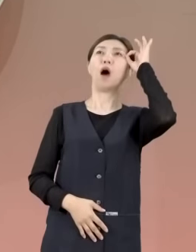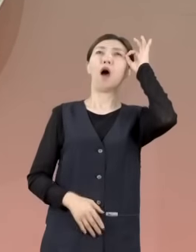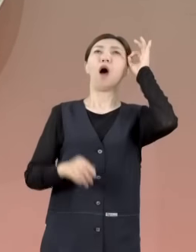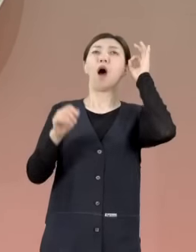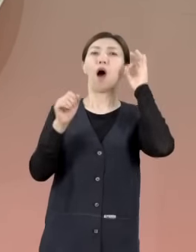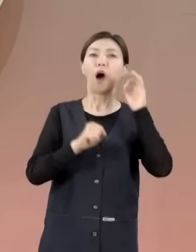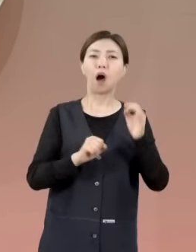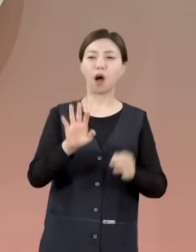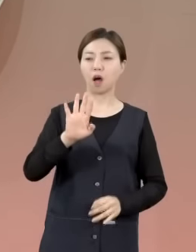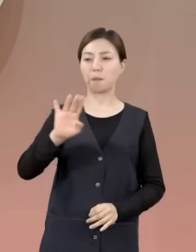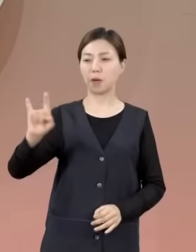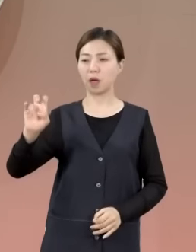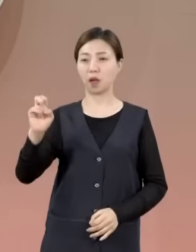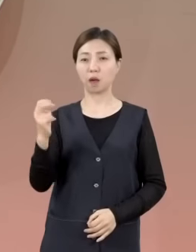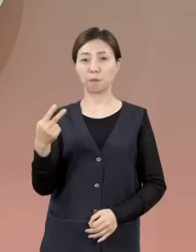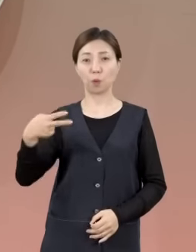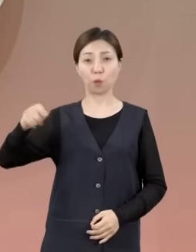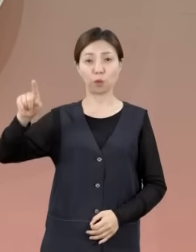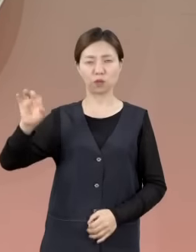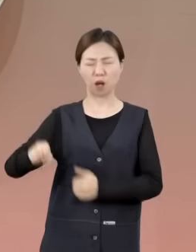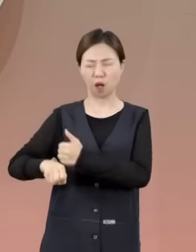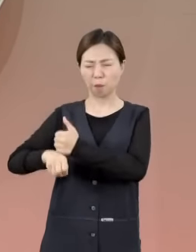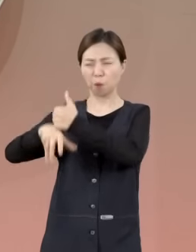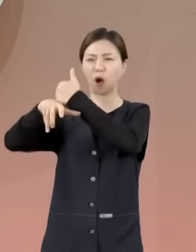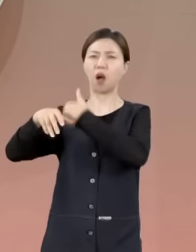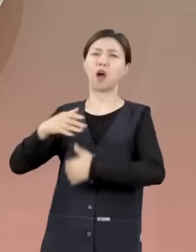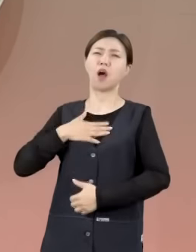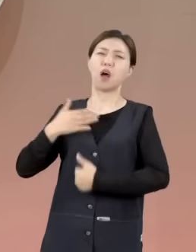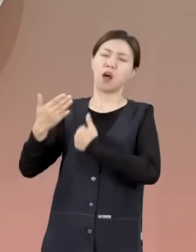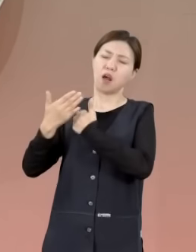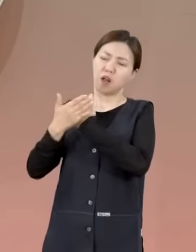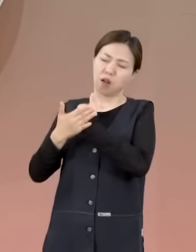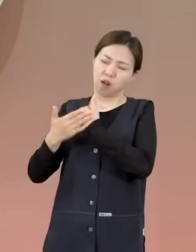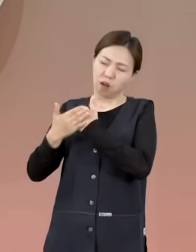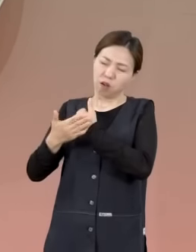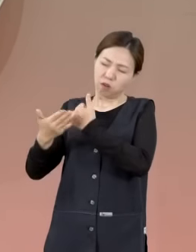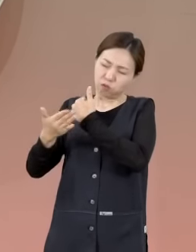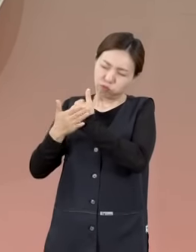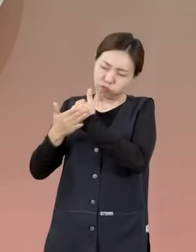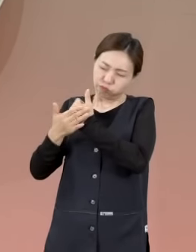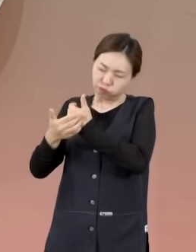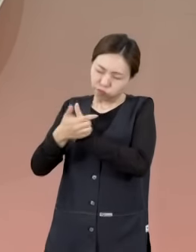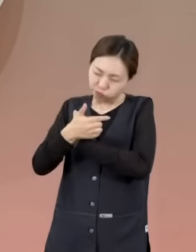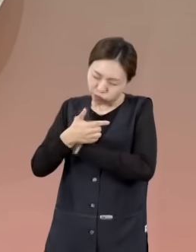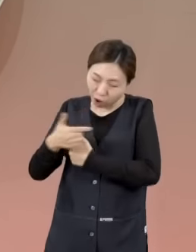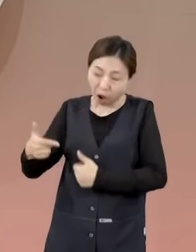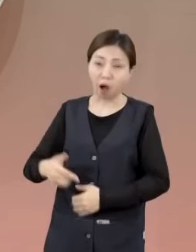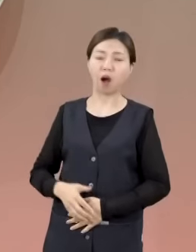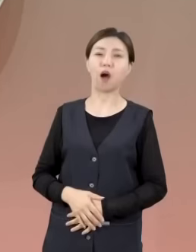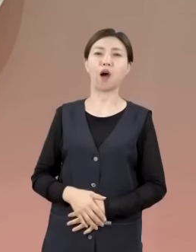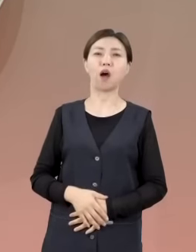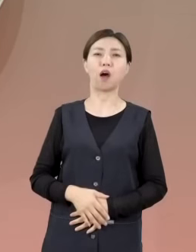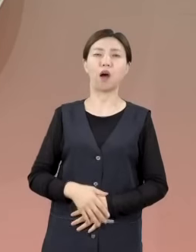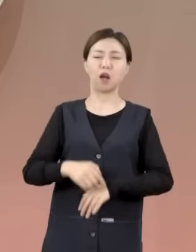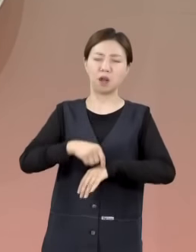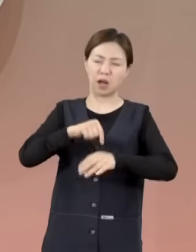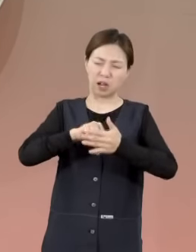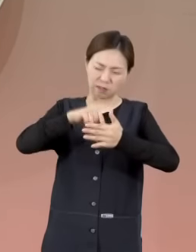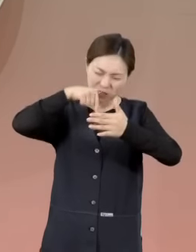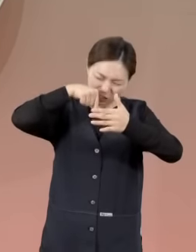순간 아 대묘 보살님께서 도와주신